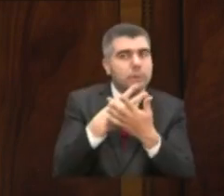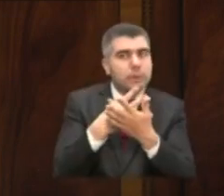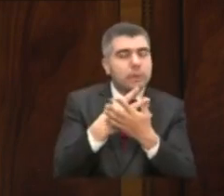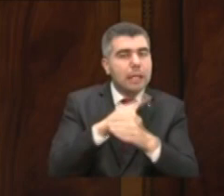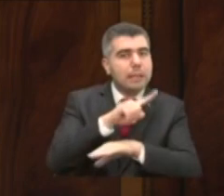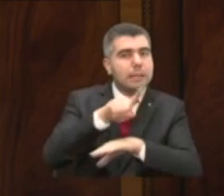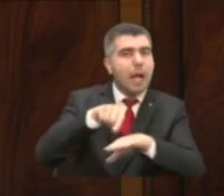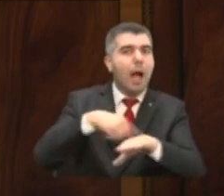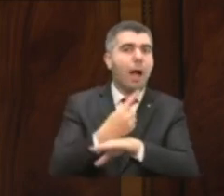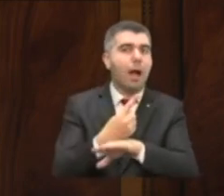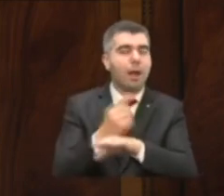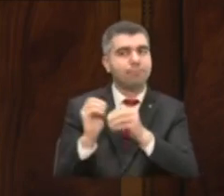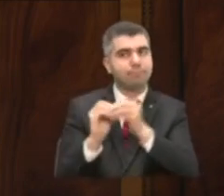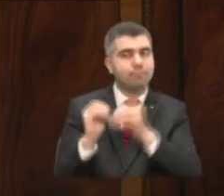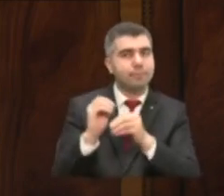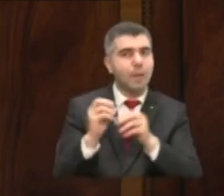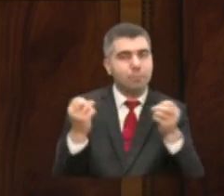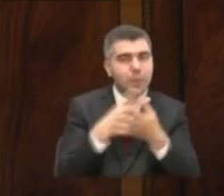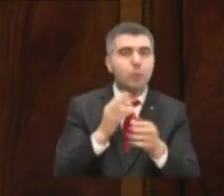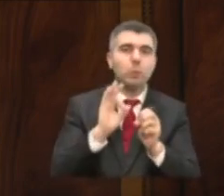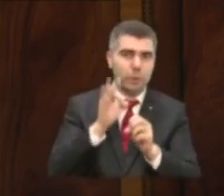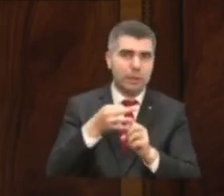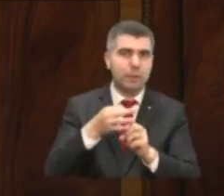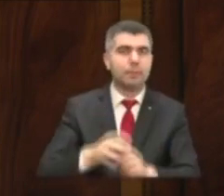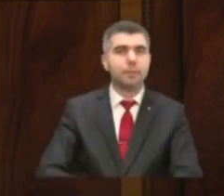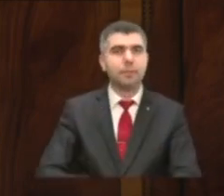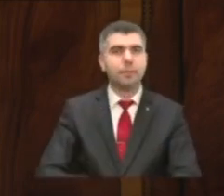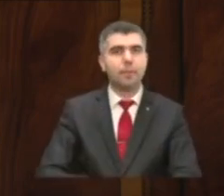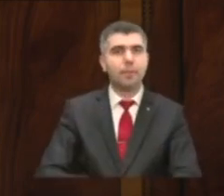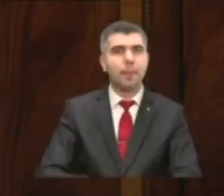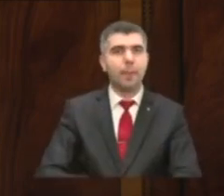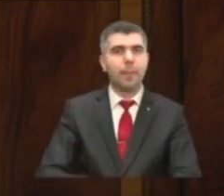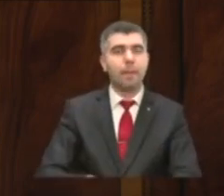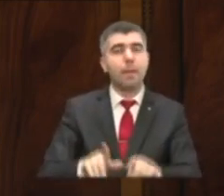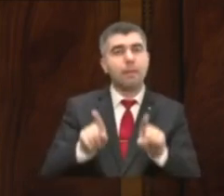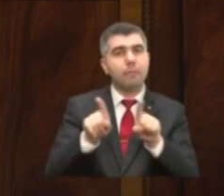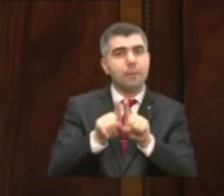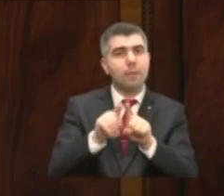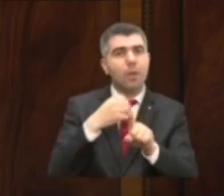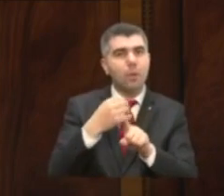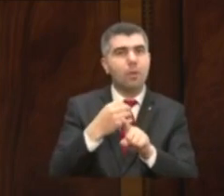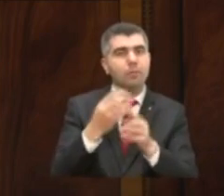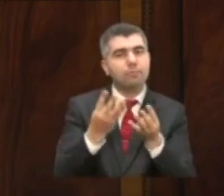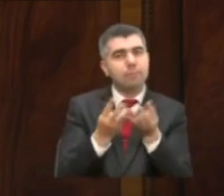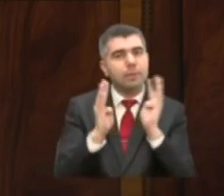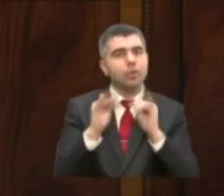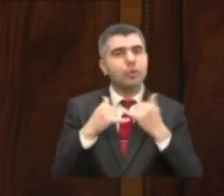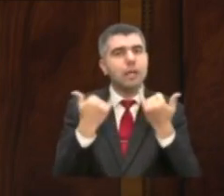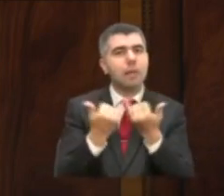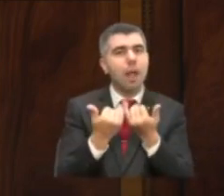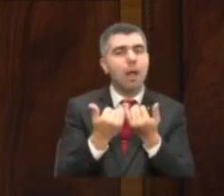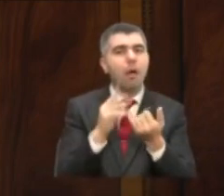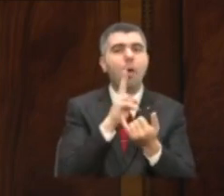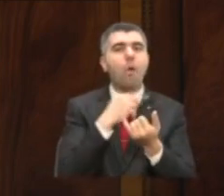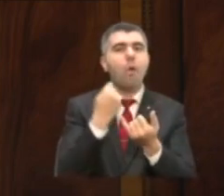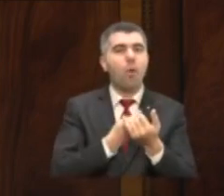ولا متفق معكم؟ جاء مفاجئ. كدت ان اقول يعني لان درنا مجلس حكومي